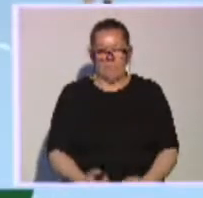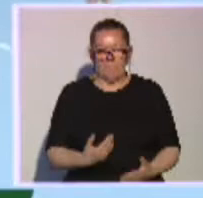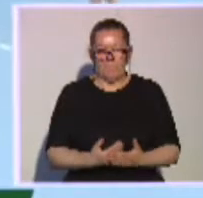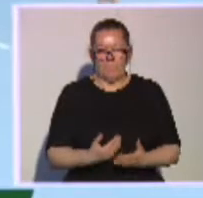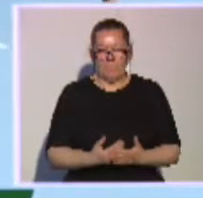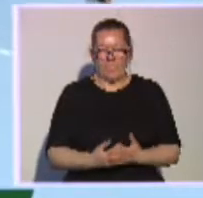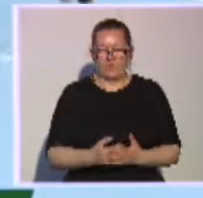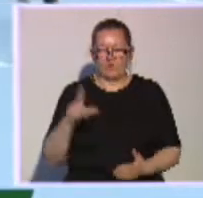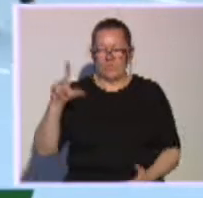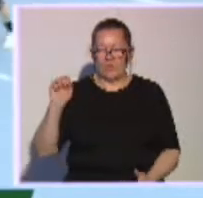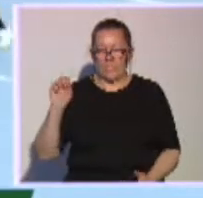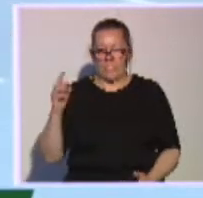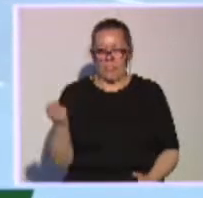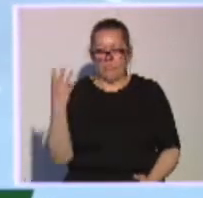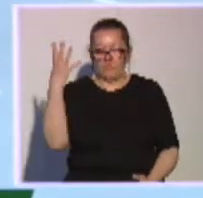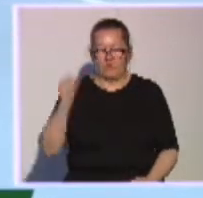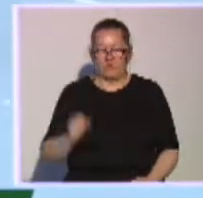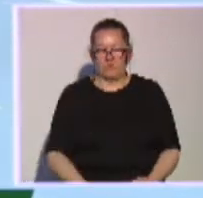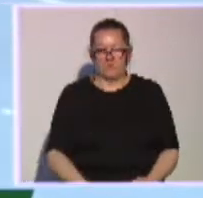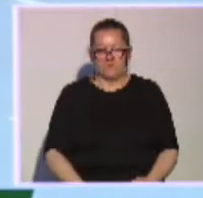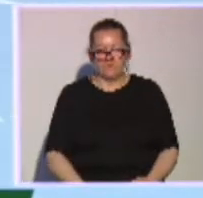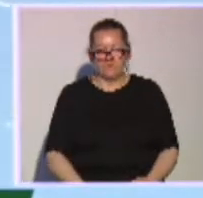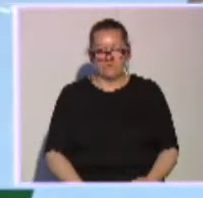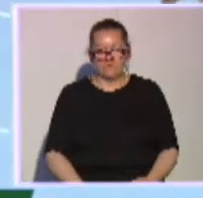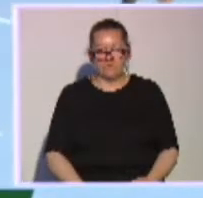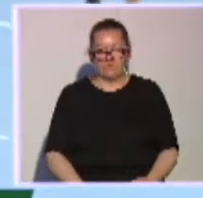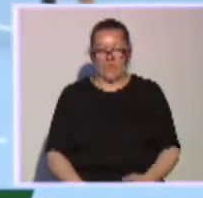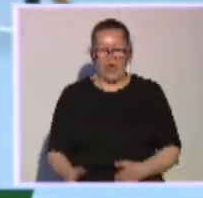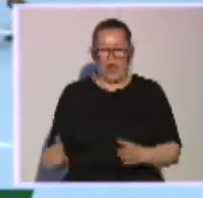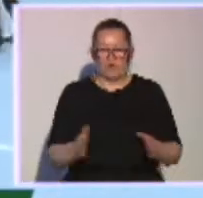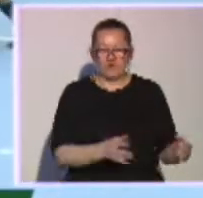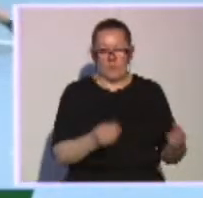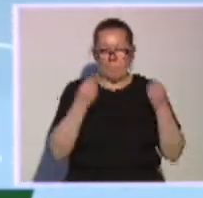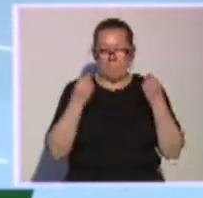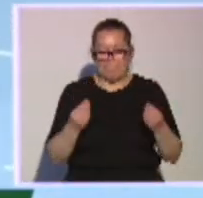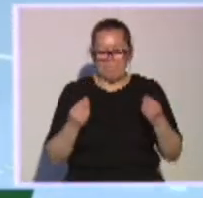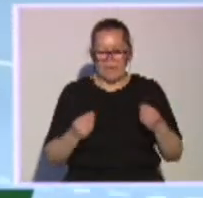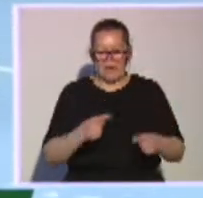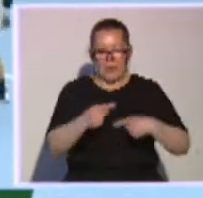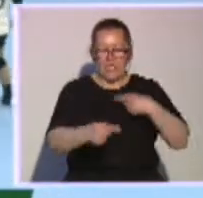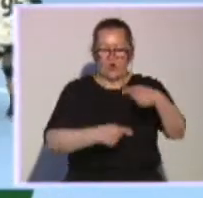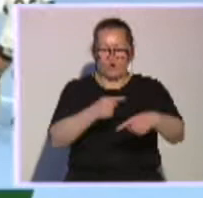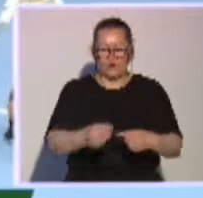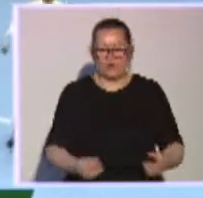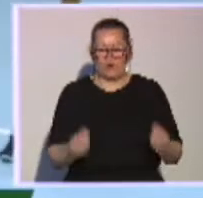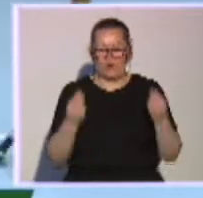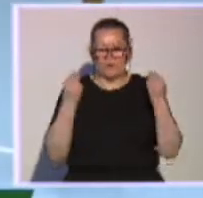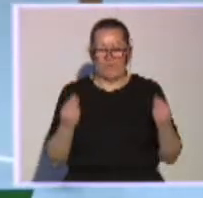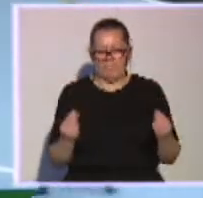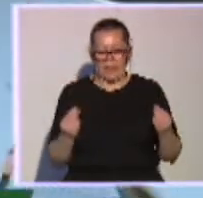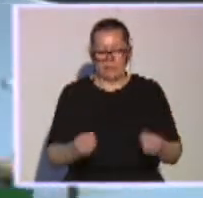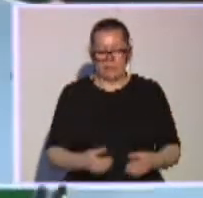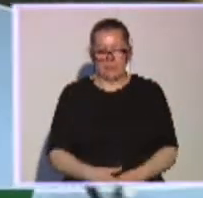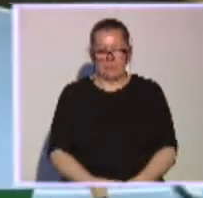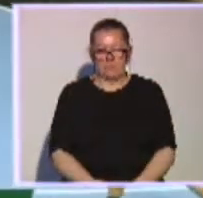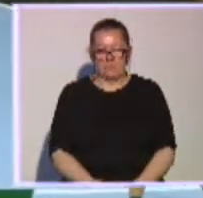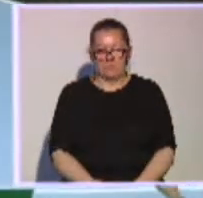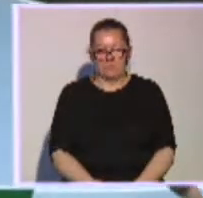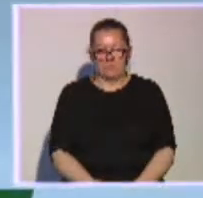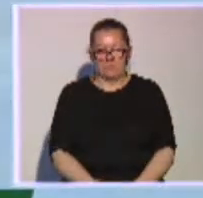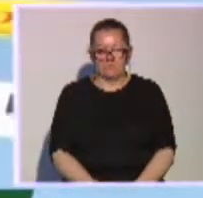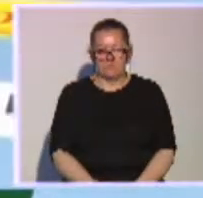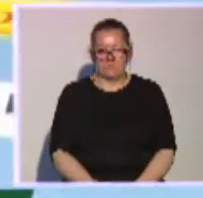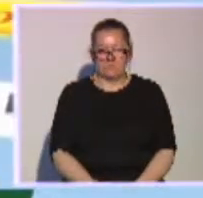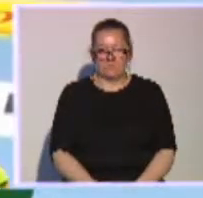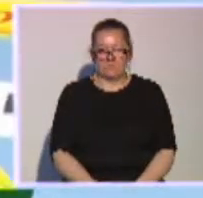menținerea în Liga Florilor. Ele s-au instalat la cârma jocului încă din primul minut de joc și au continuat să impună meciului un ritm Malert, căruia adversarele